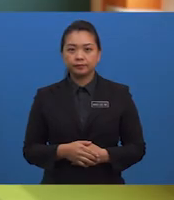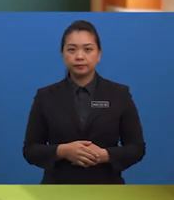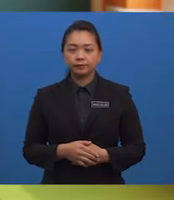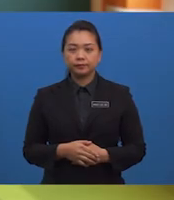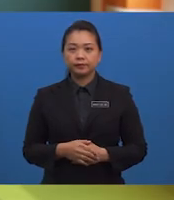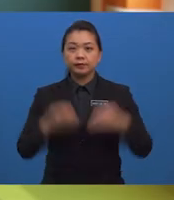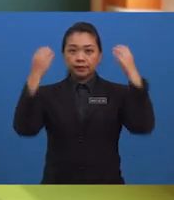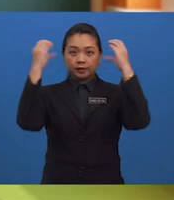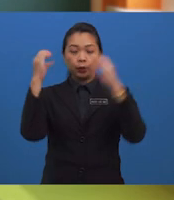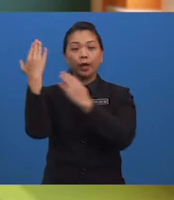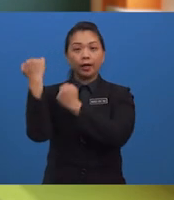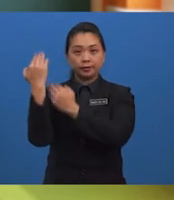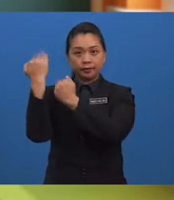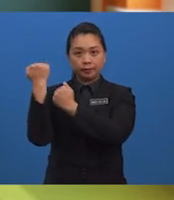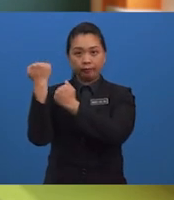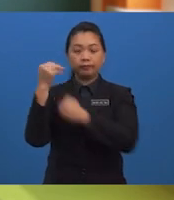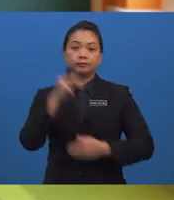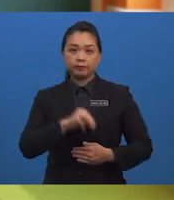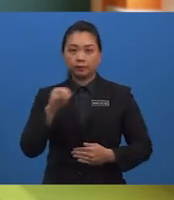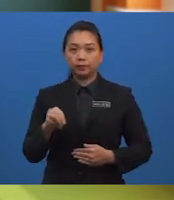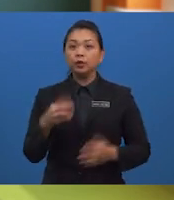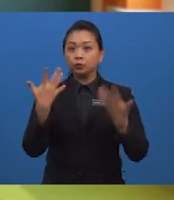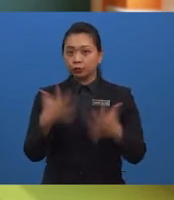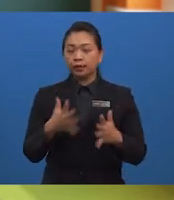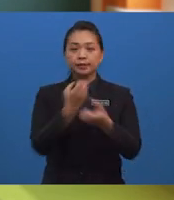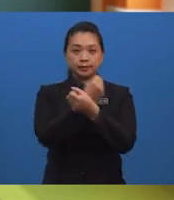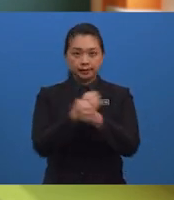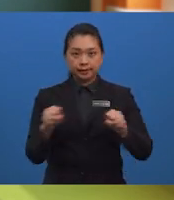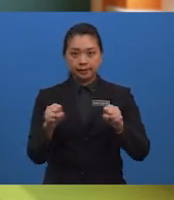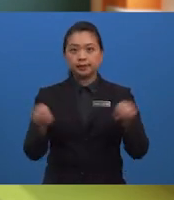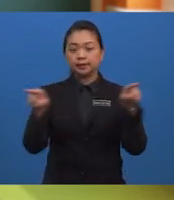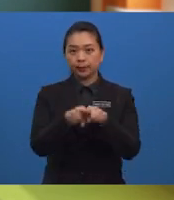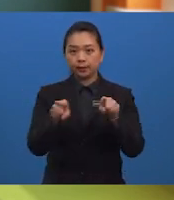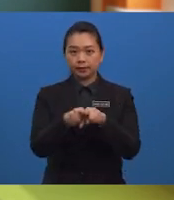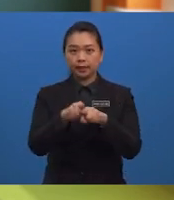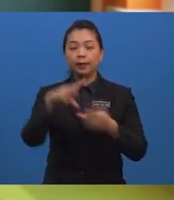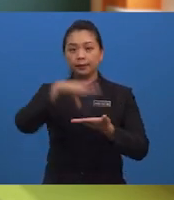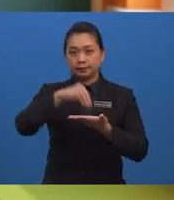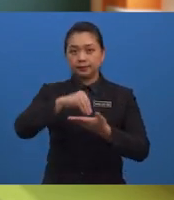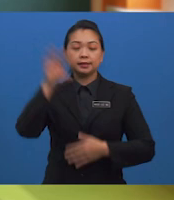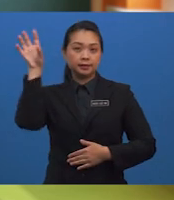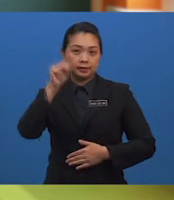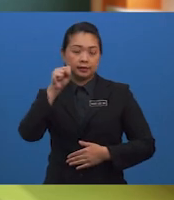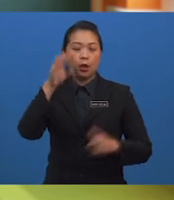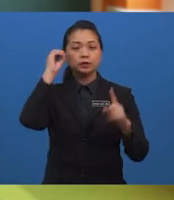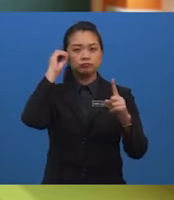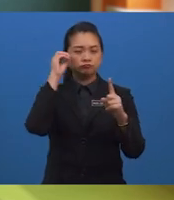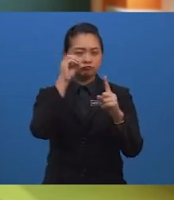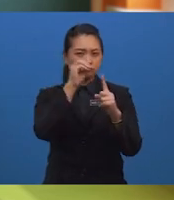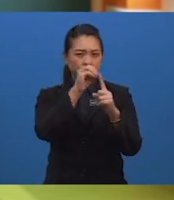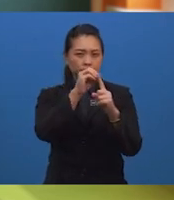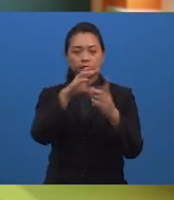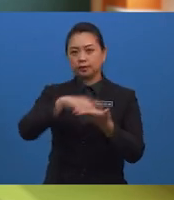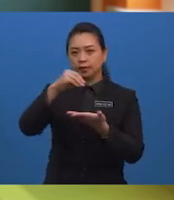Baik, cikgu berharap murid-murid sudah bersedia untuk kita bersama-sama belajar dan mencapai objektif pembelajaran kita pada hari